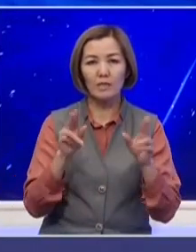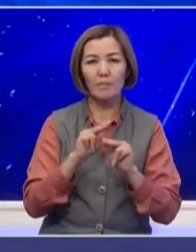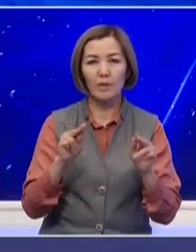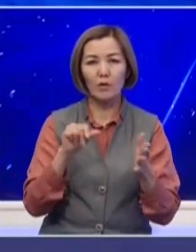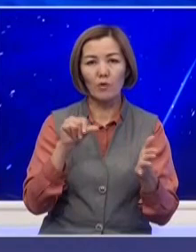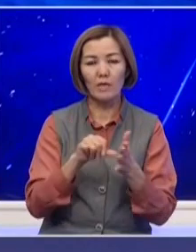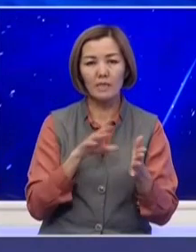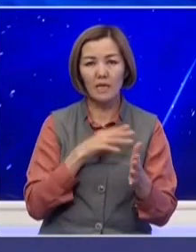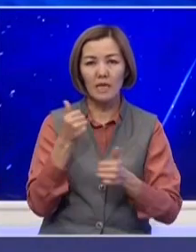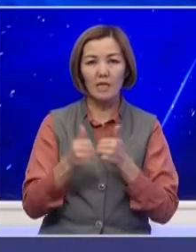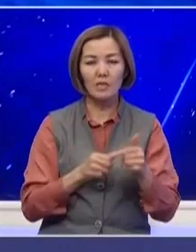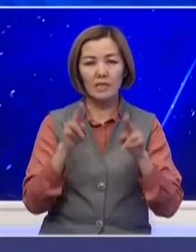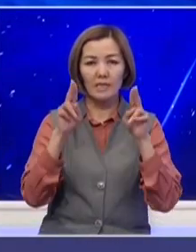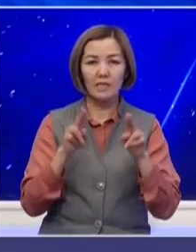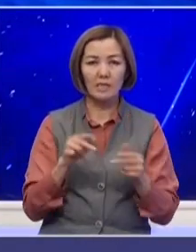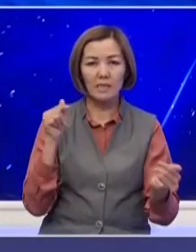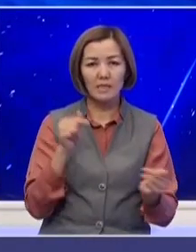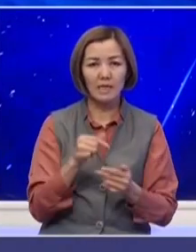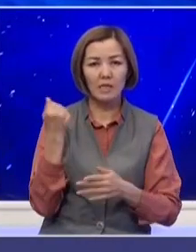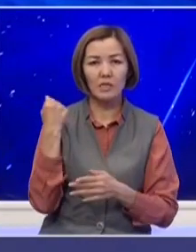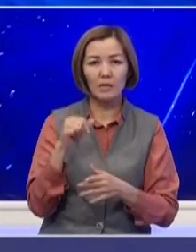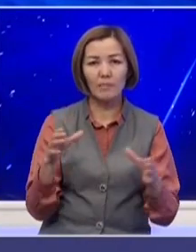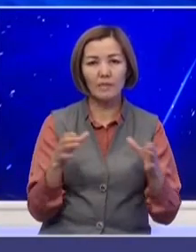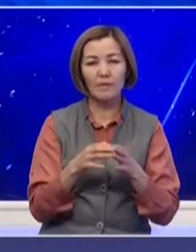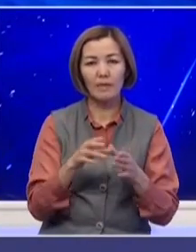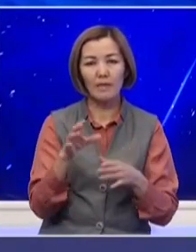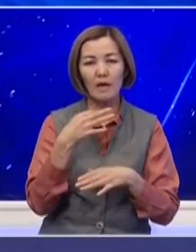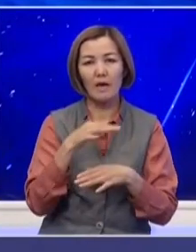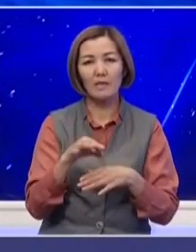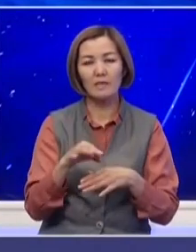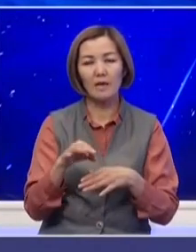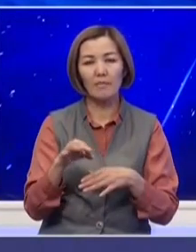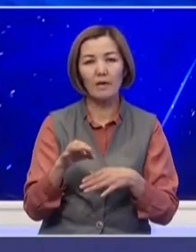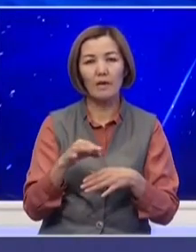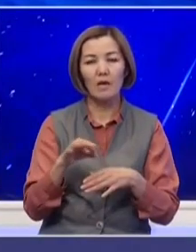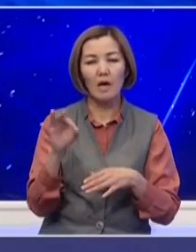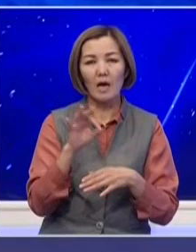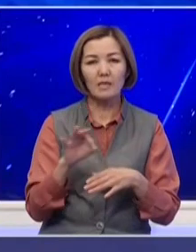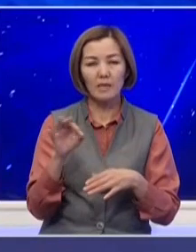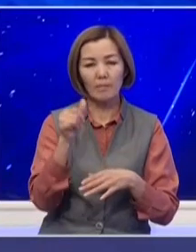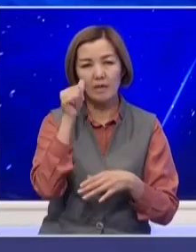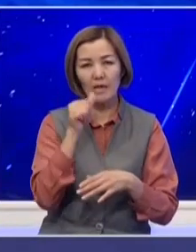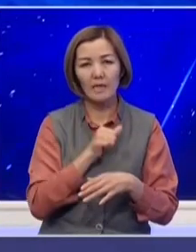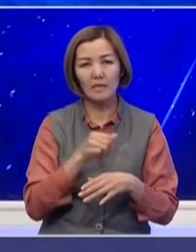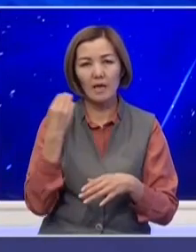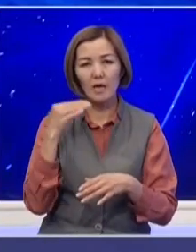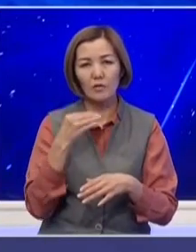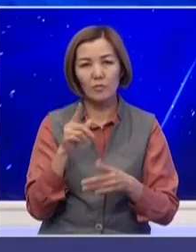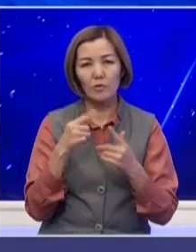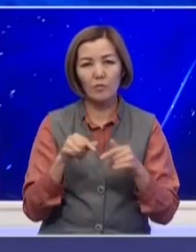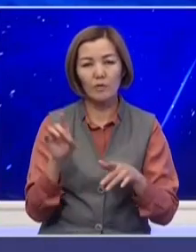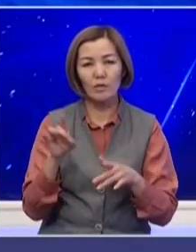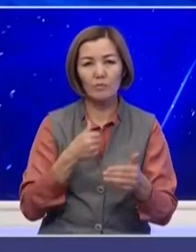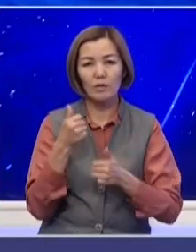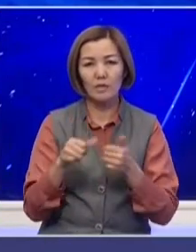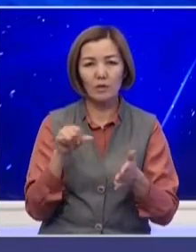педагог қатысты. Жарыс ережелеріне сәйкес, енді жеңімпаз команда қазан айында Ақтөбеде ұйымдастырылатын республикалық спартакиадада